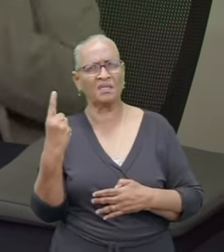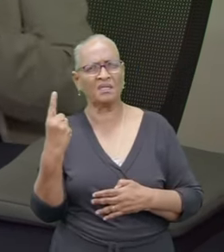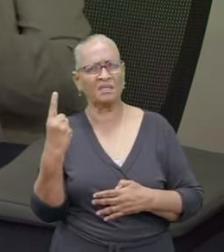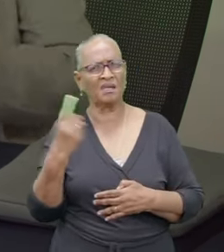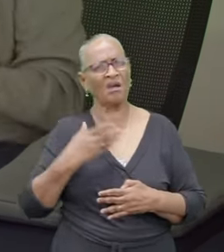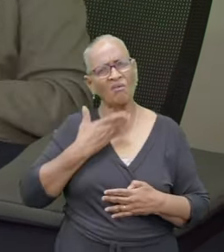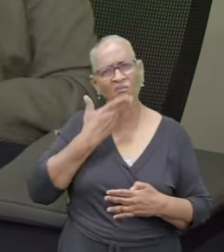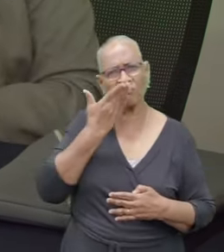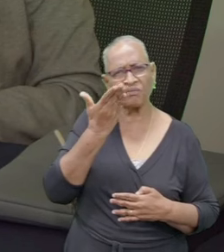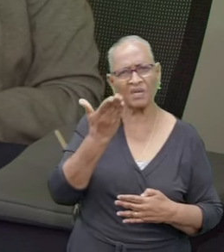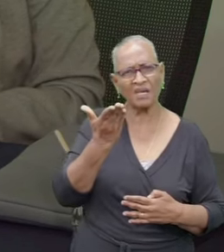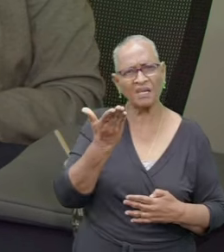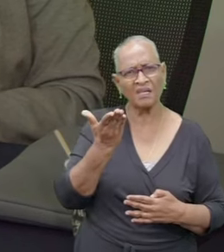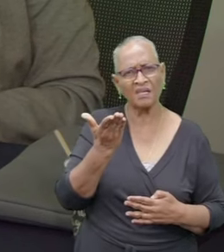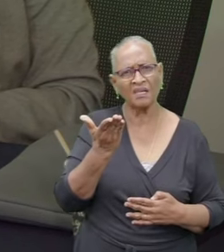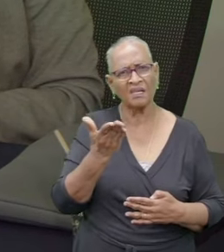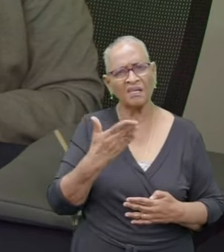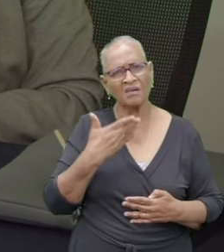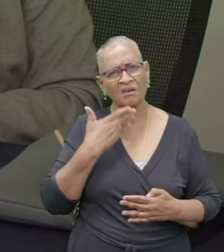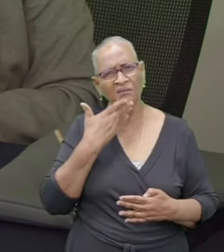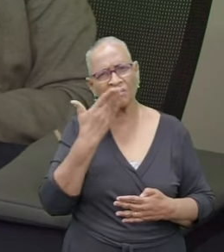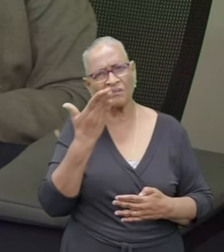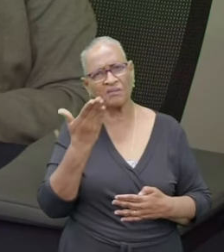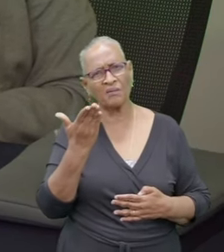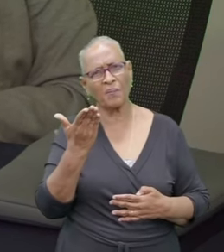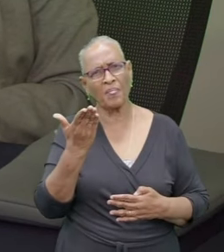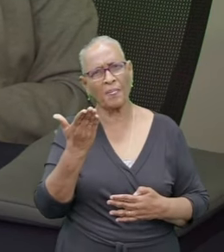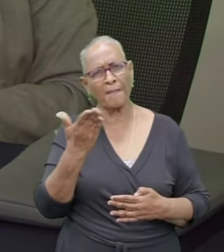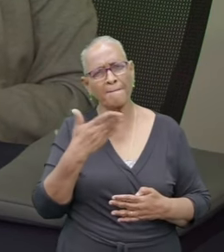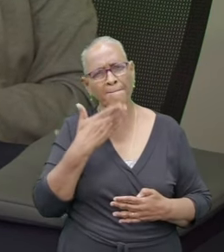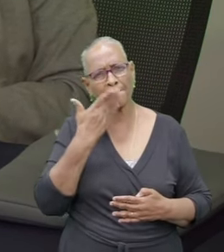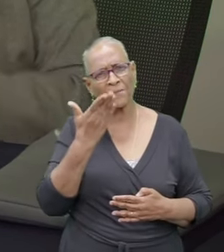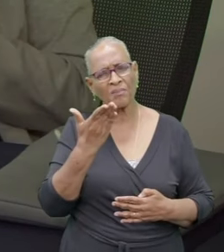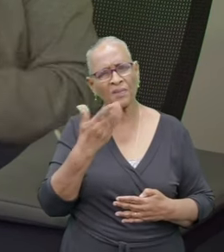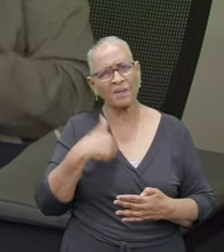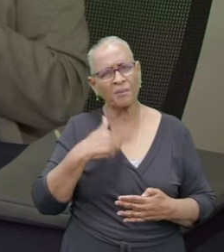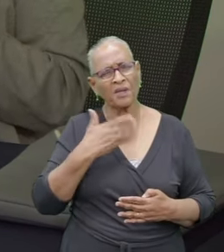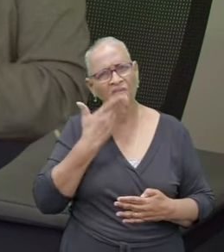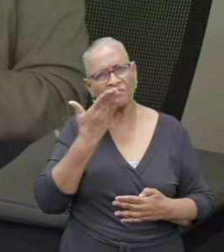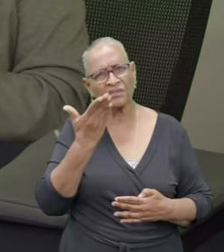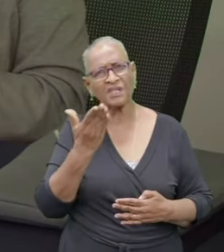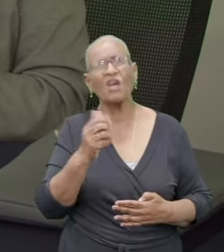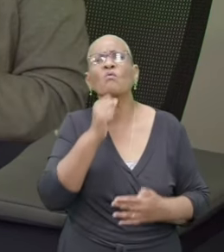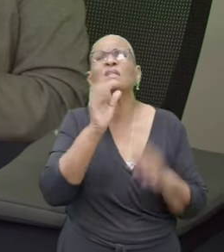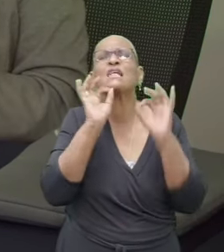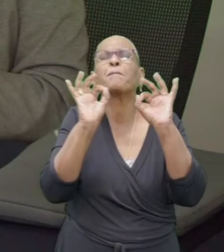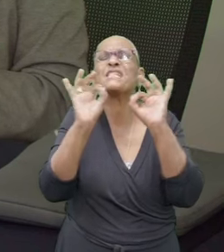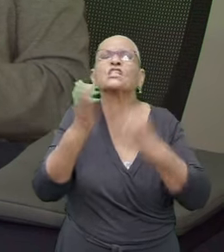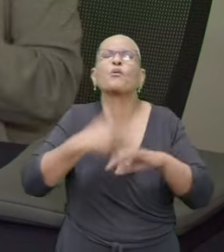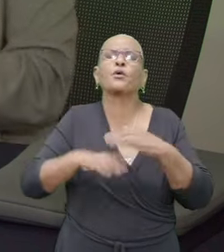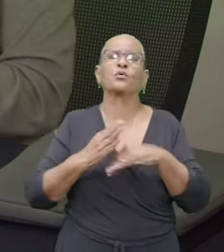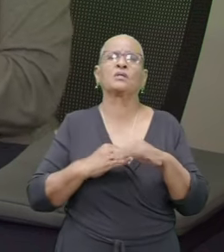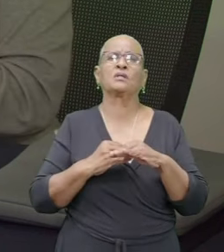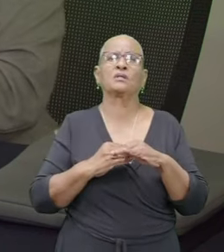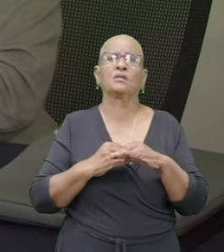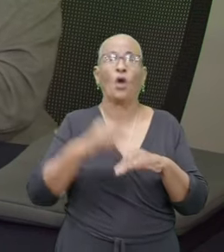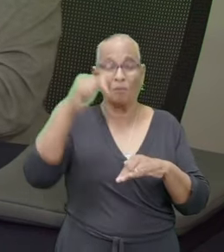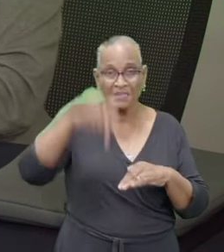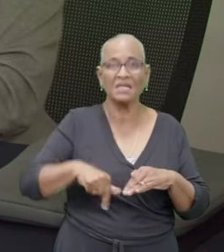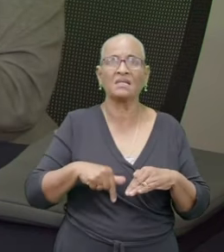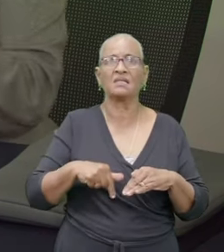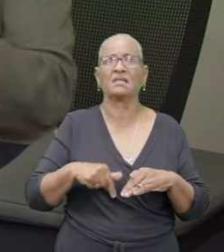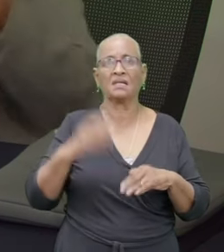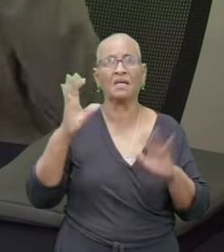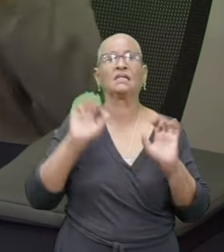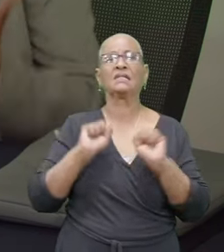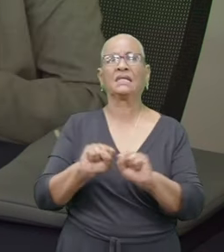is, laat me met mijn vraag staan, nu kom ik met een verhaal, net als u, dat is niet de bedoeling. Mijn vraag is, wat is er concreet gebeurd om dit soort zaken tegen